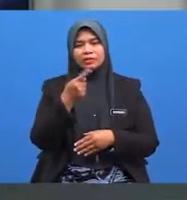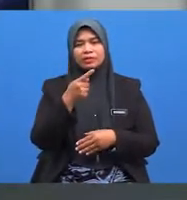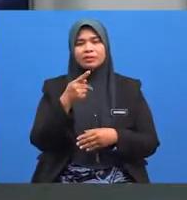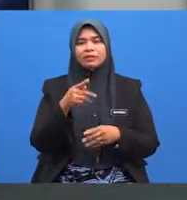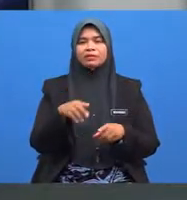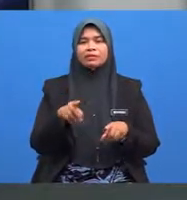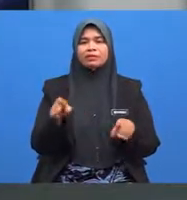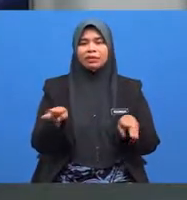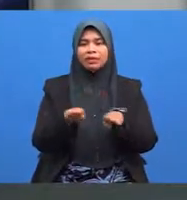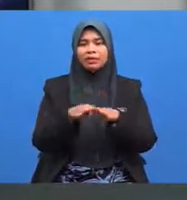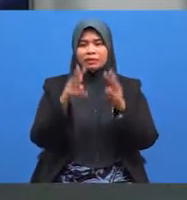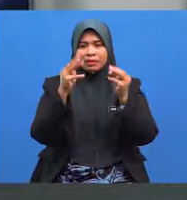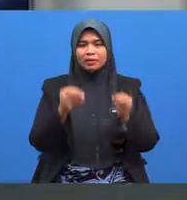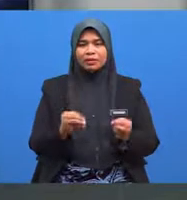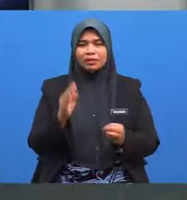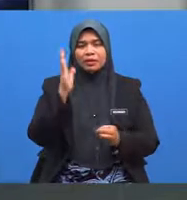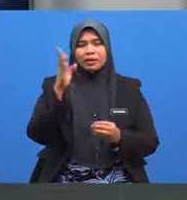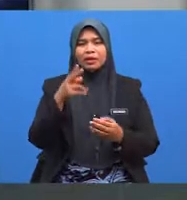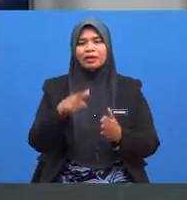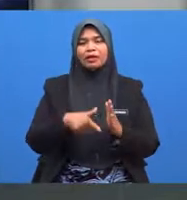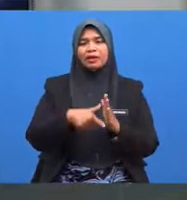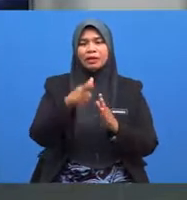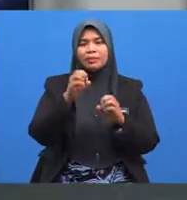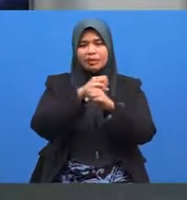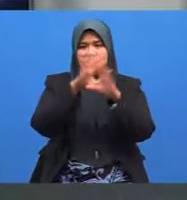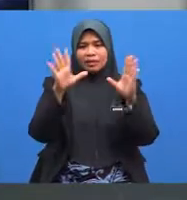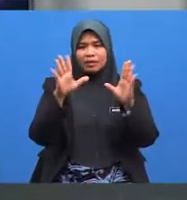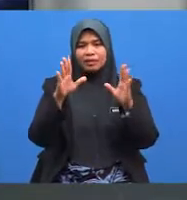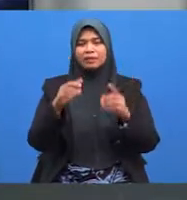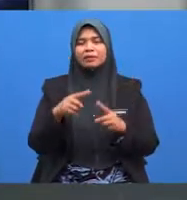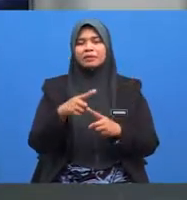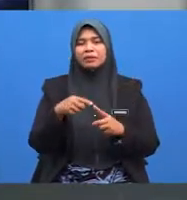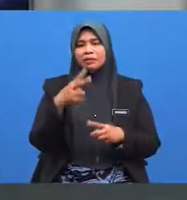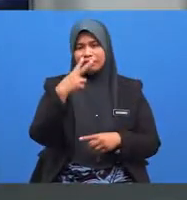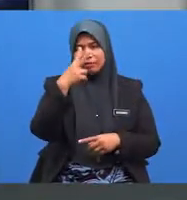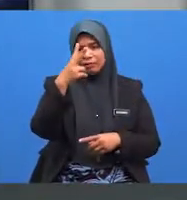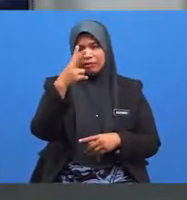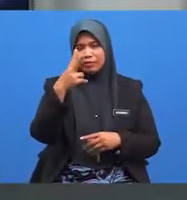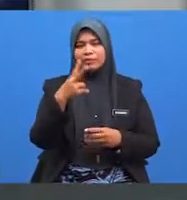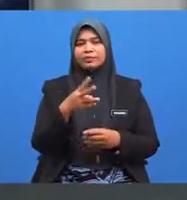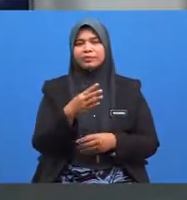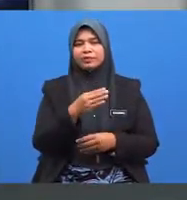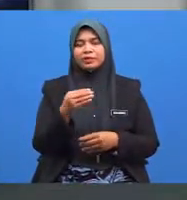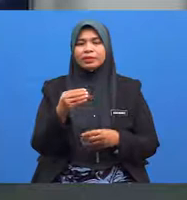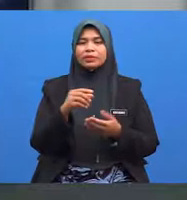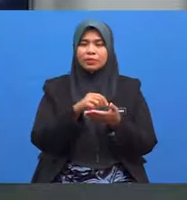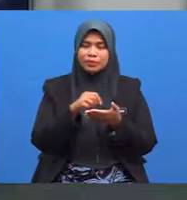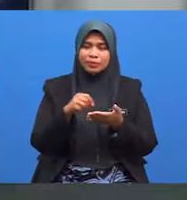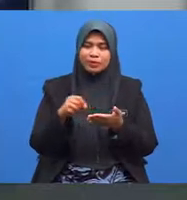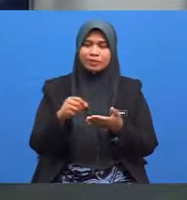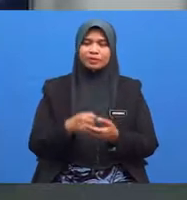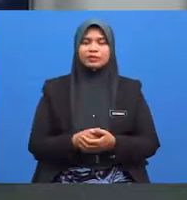akan lebih jelas apabila menonton dan mendengar sesuatu maklumat, kemudian mencatat maklumat